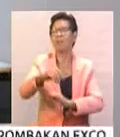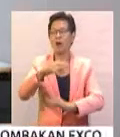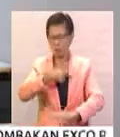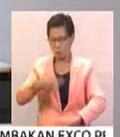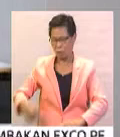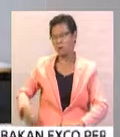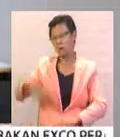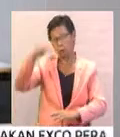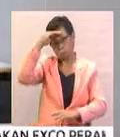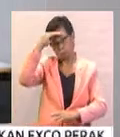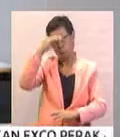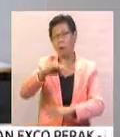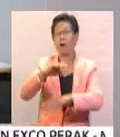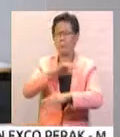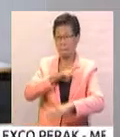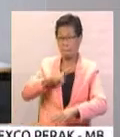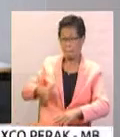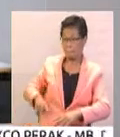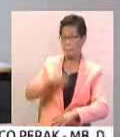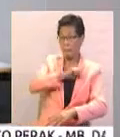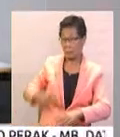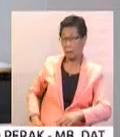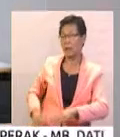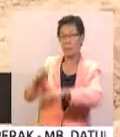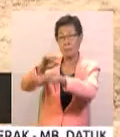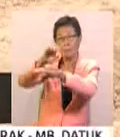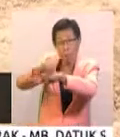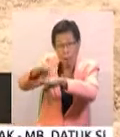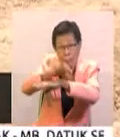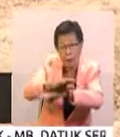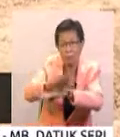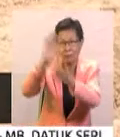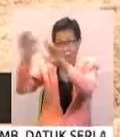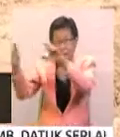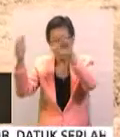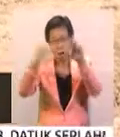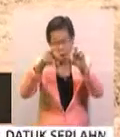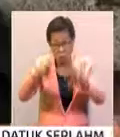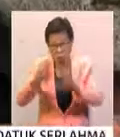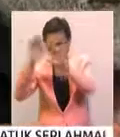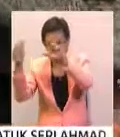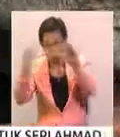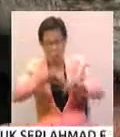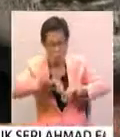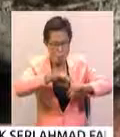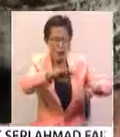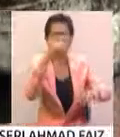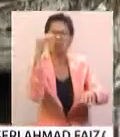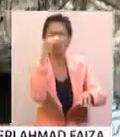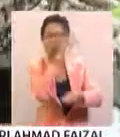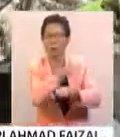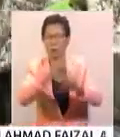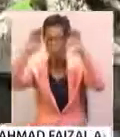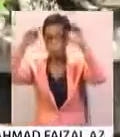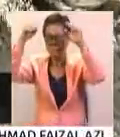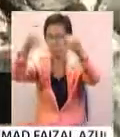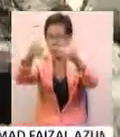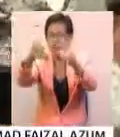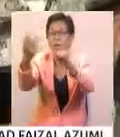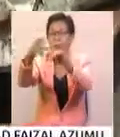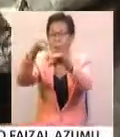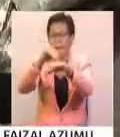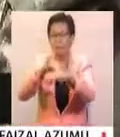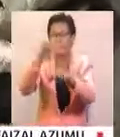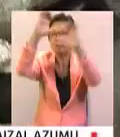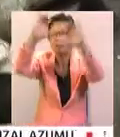Baginda turut mengingatkan supaya pihak tertentu itu tidak Cuba mengalih perhatian rakyat dengan menyebar fitnah sebaliknya menumpukan Perhatian